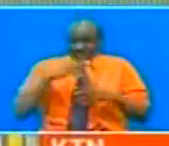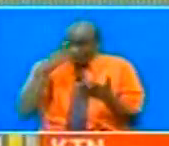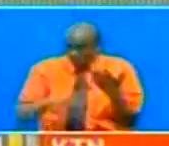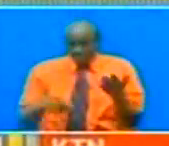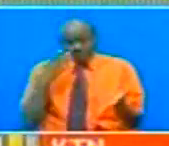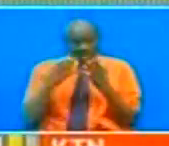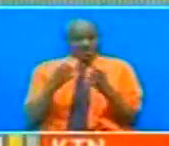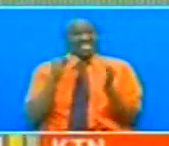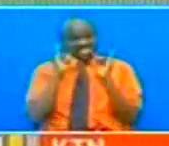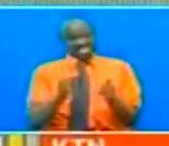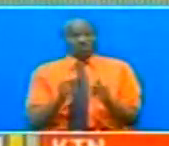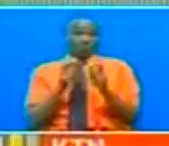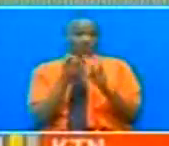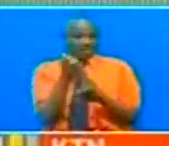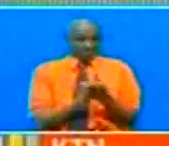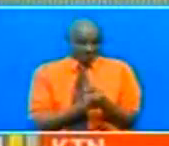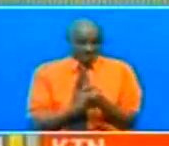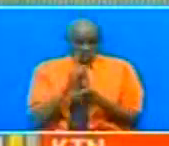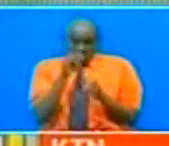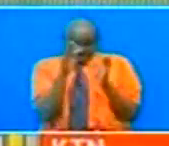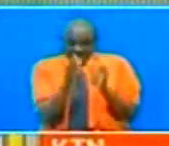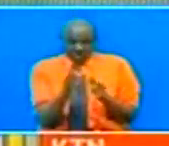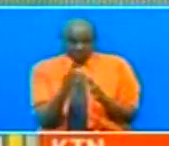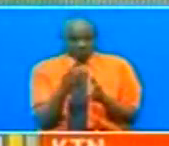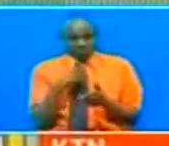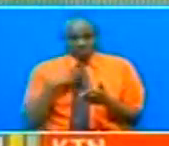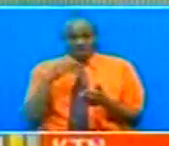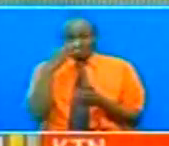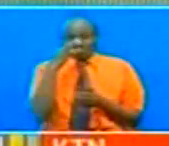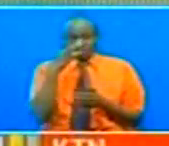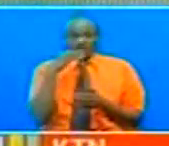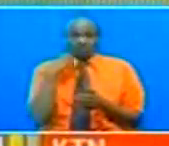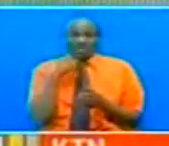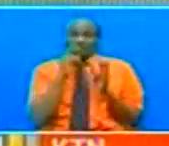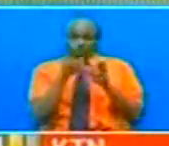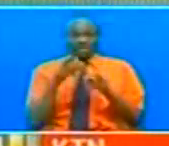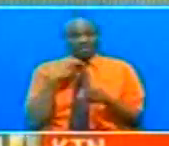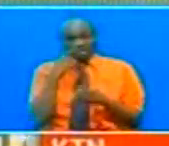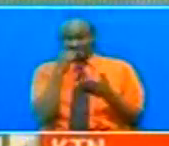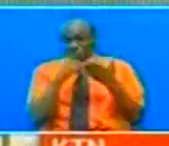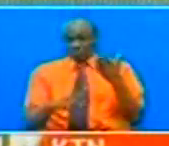kwa mapigano mapya. Mwanahabari wetu Francis Ontomwa ana taarifa hiyo.